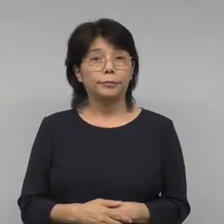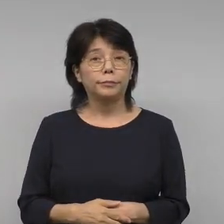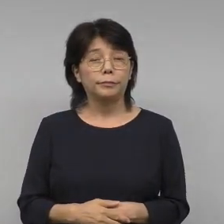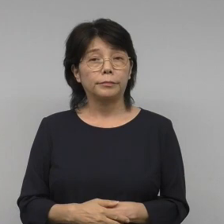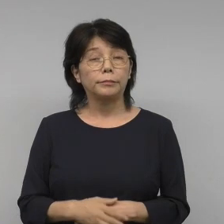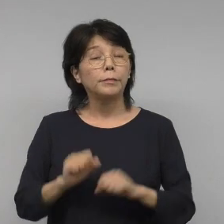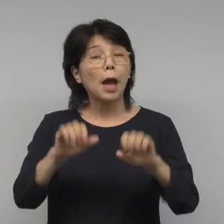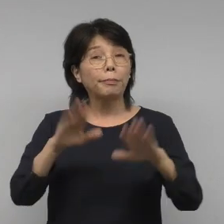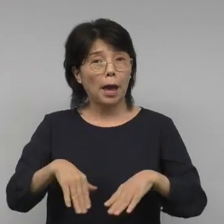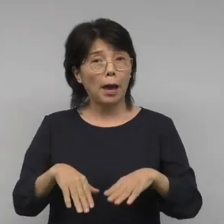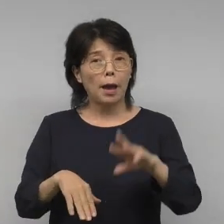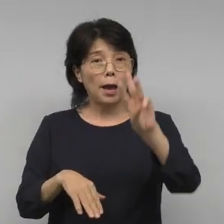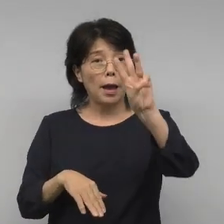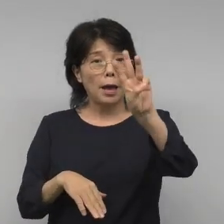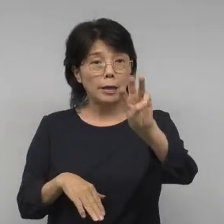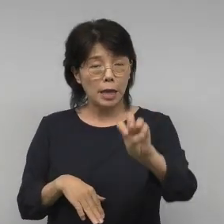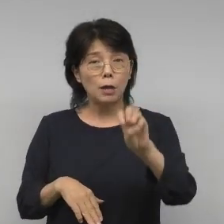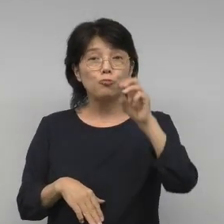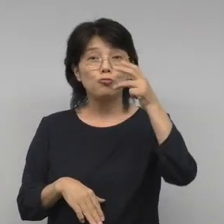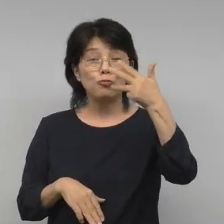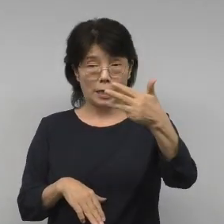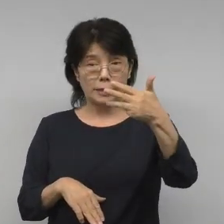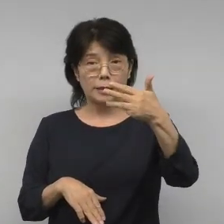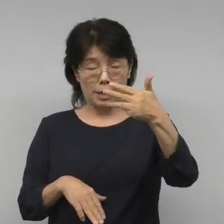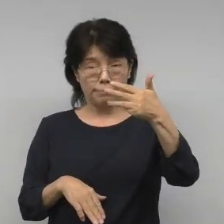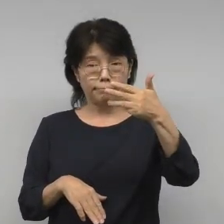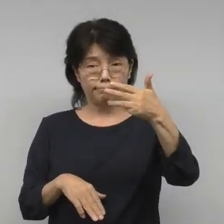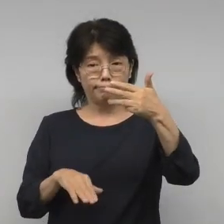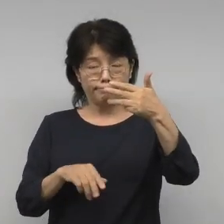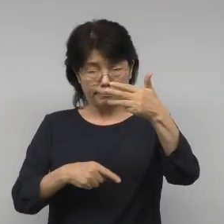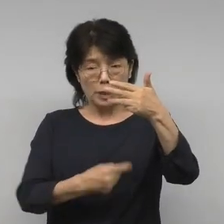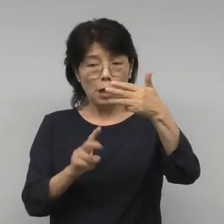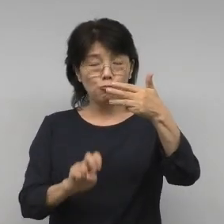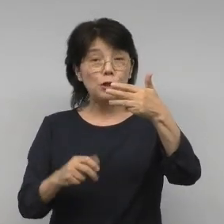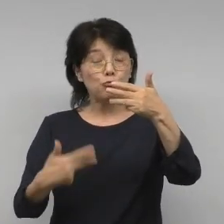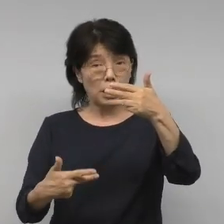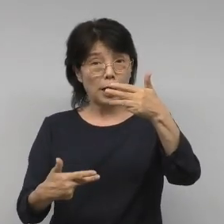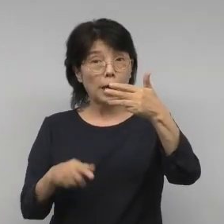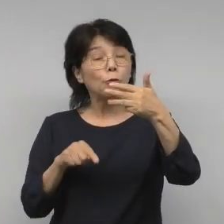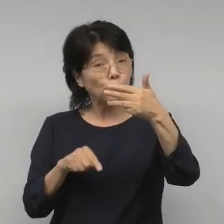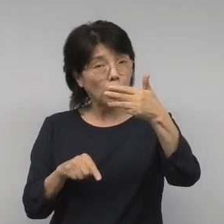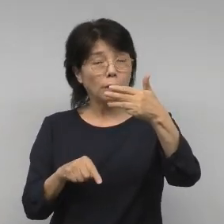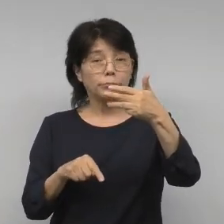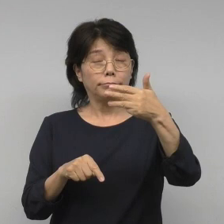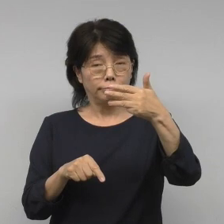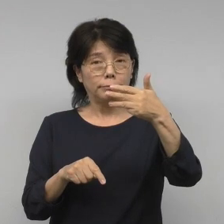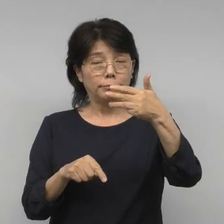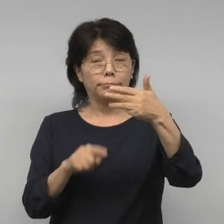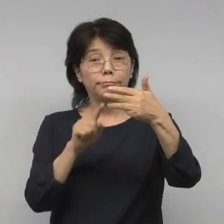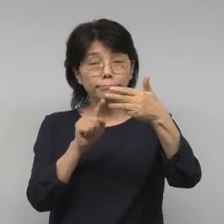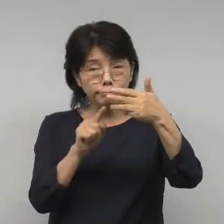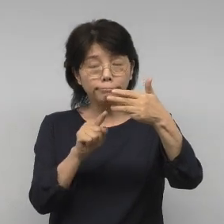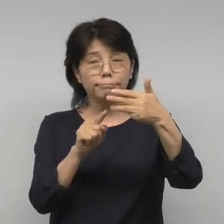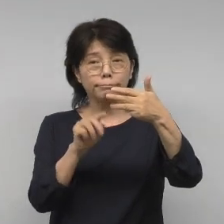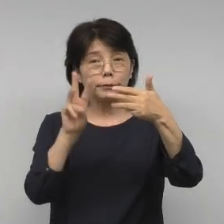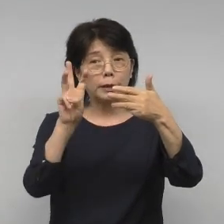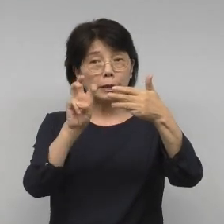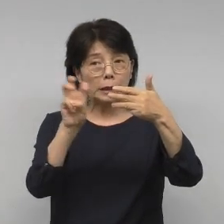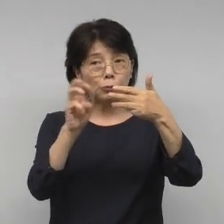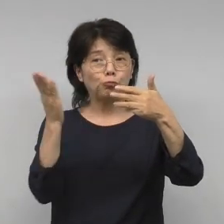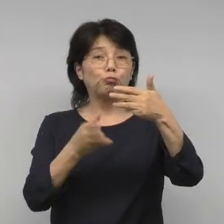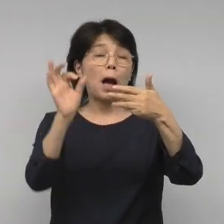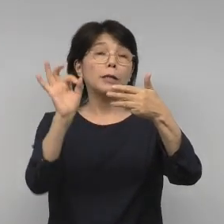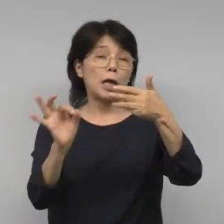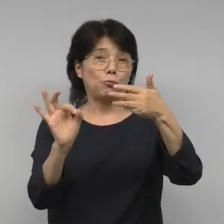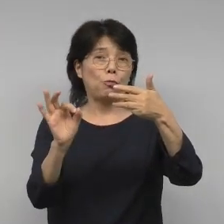したのが38件、まあ、これ母数は127件になりますが、38件ということで約3